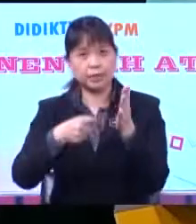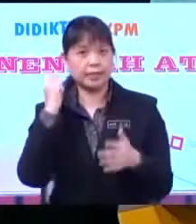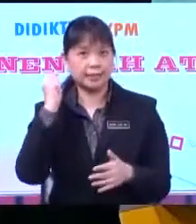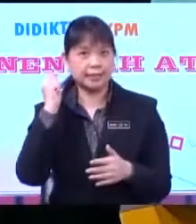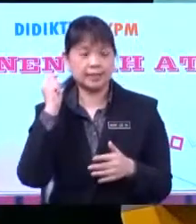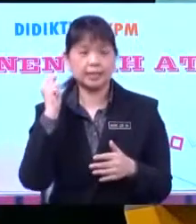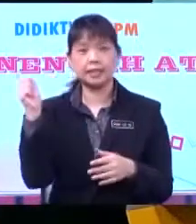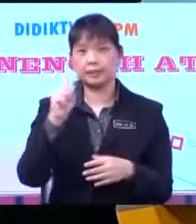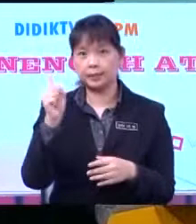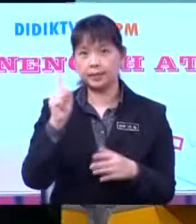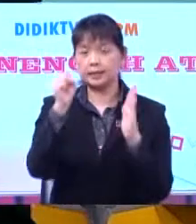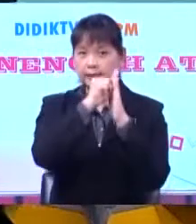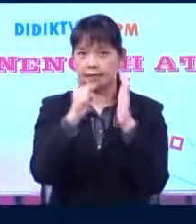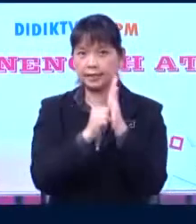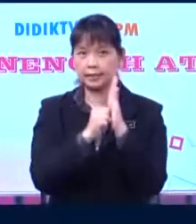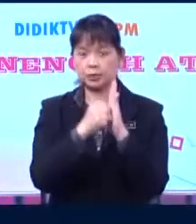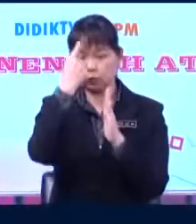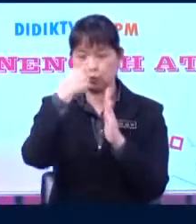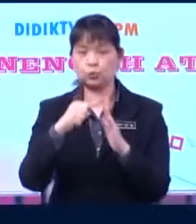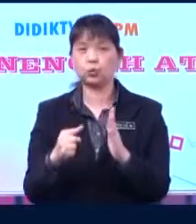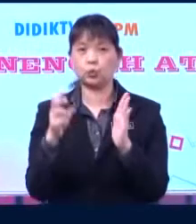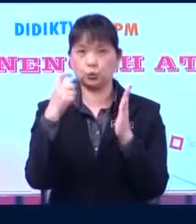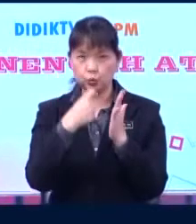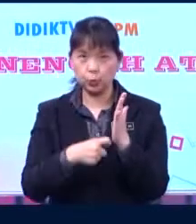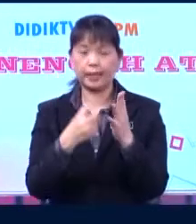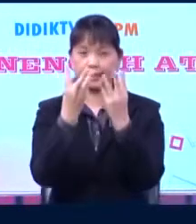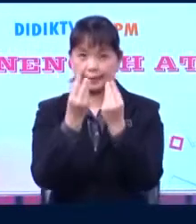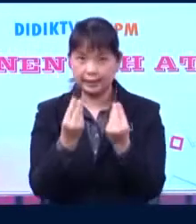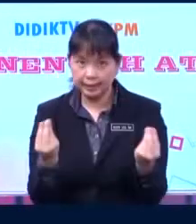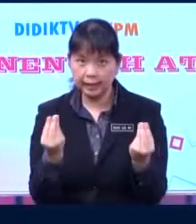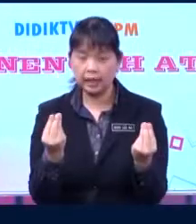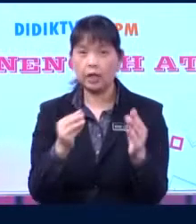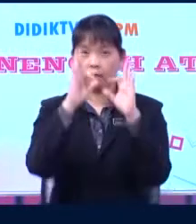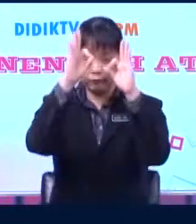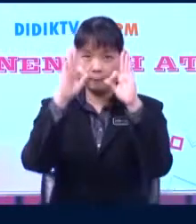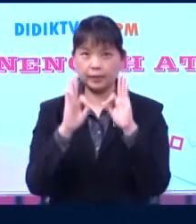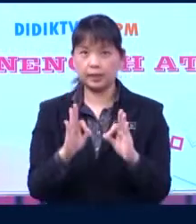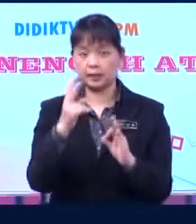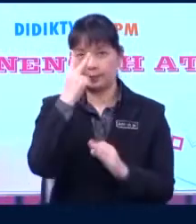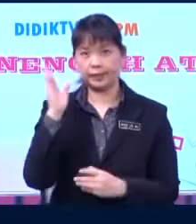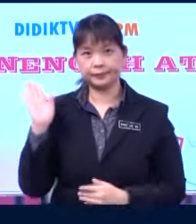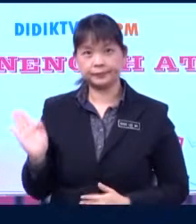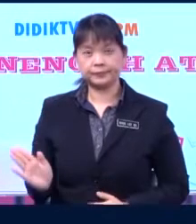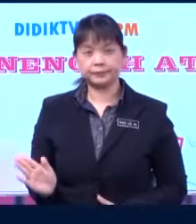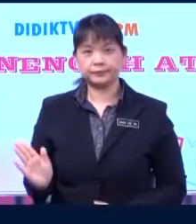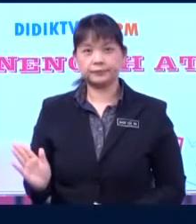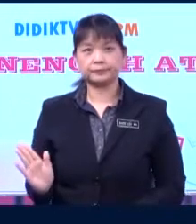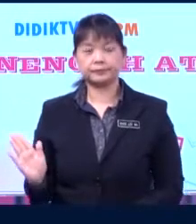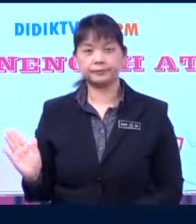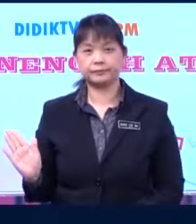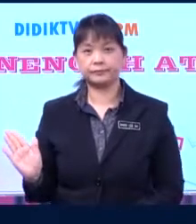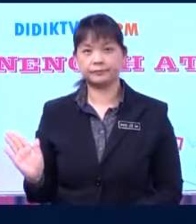gimana caranya untuk Cukai tanah formulanya ialah kadar Cukai darat dengan